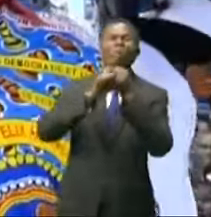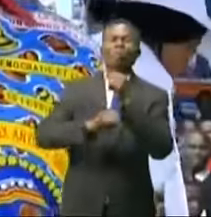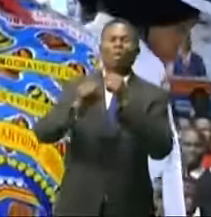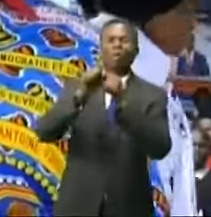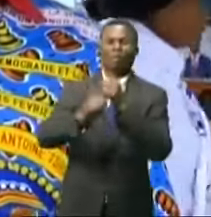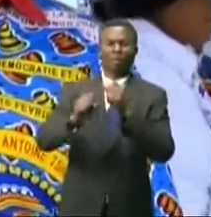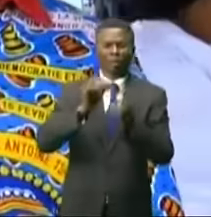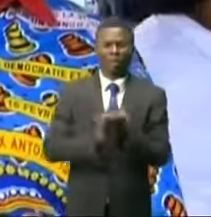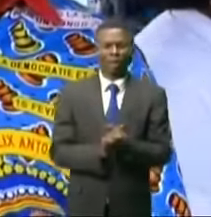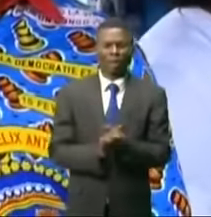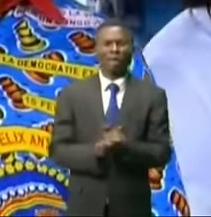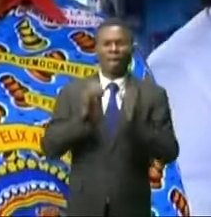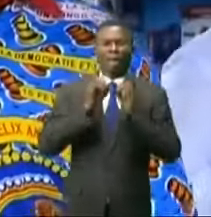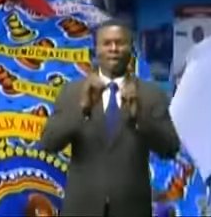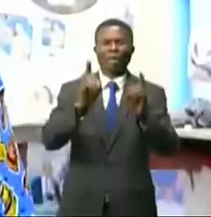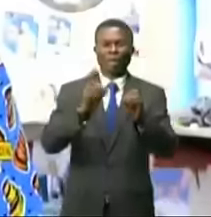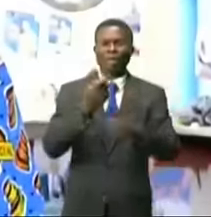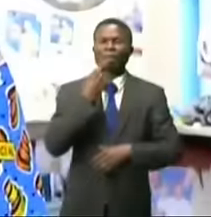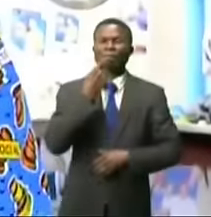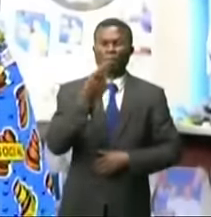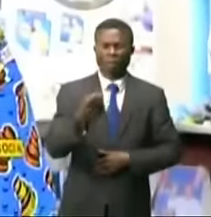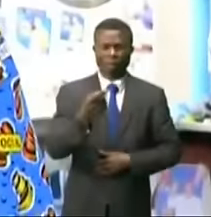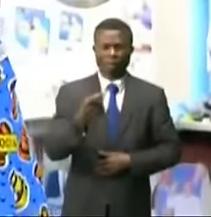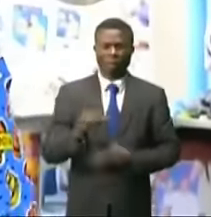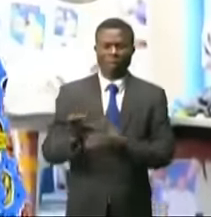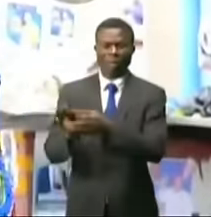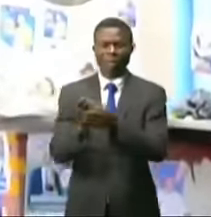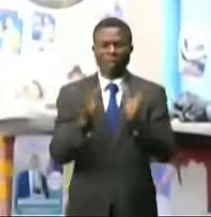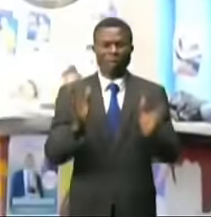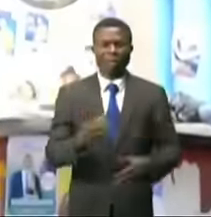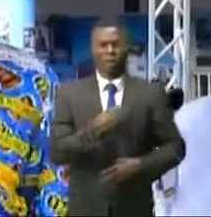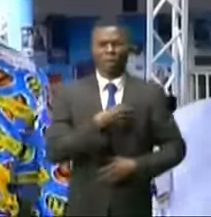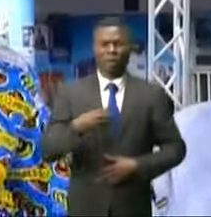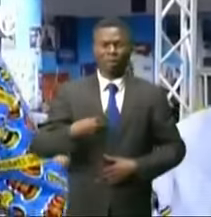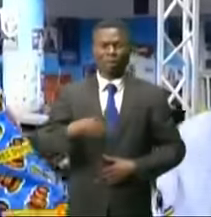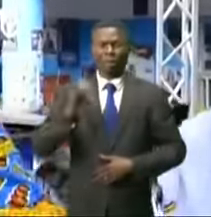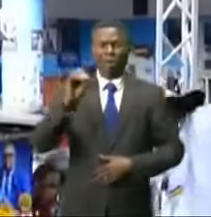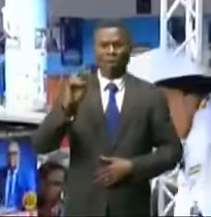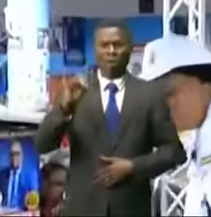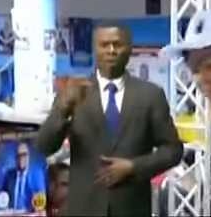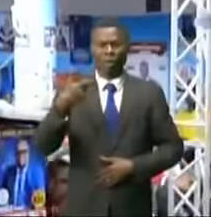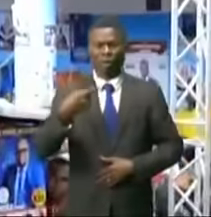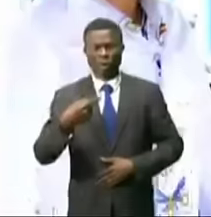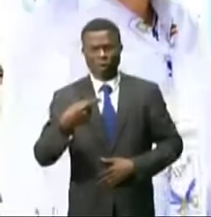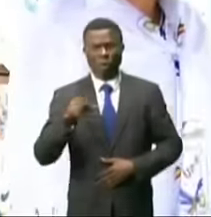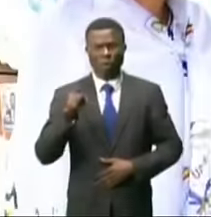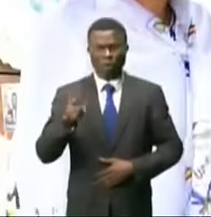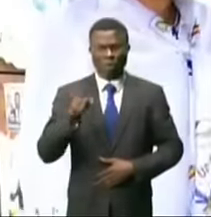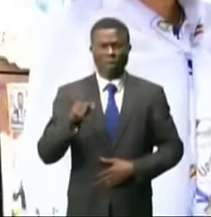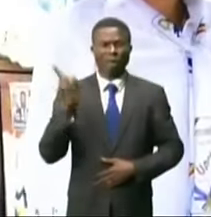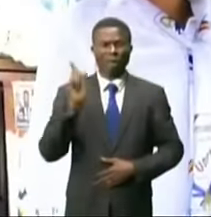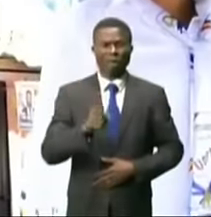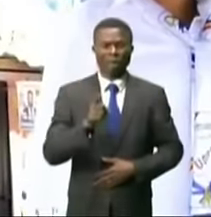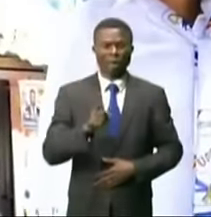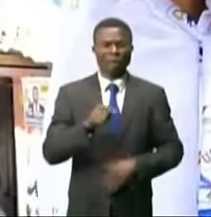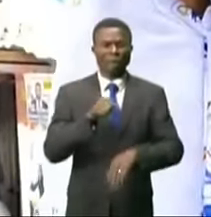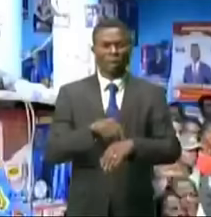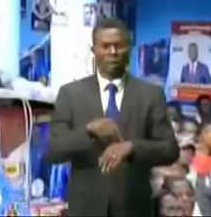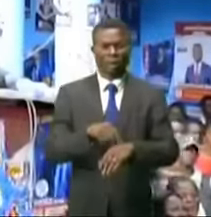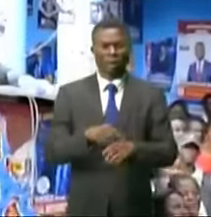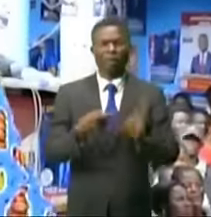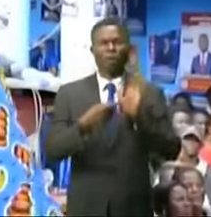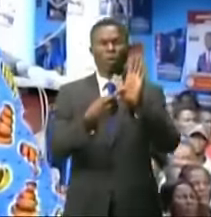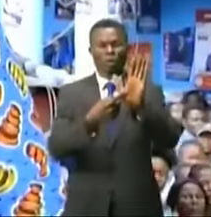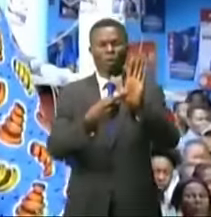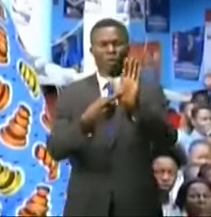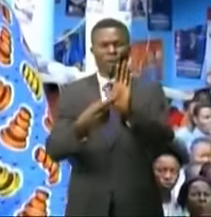Après les mots de circonstance prononcés par la coordonnatrice de cette ONG, Lina Mobeti, est venu le moment de la